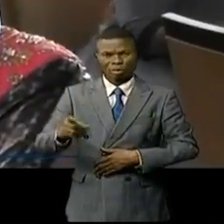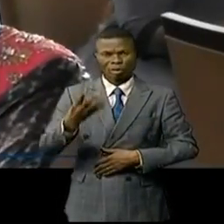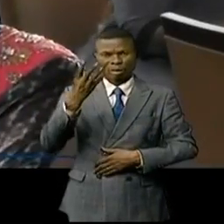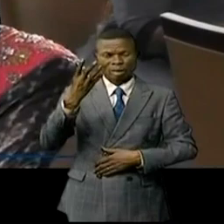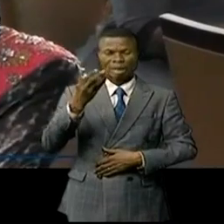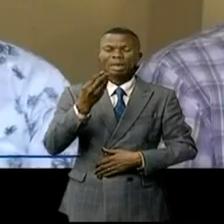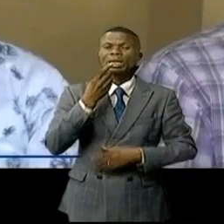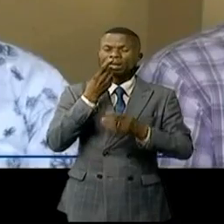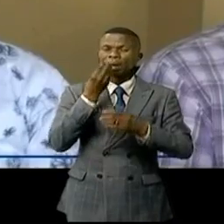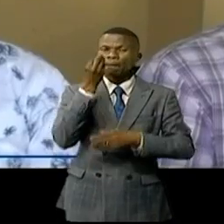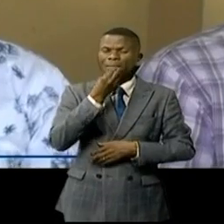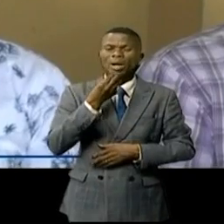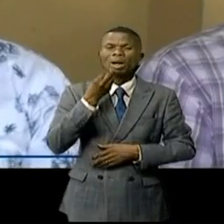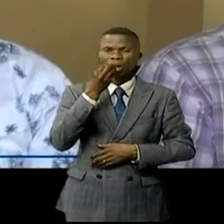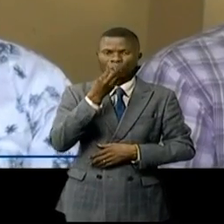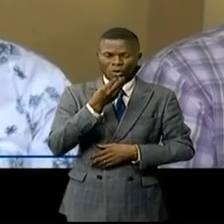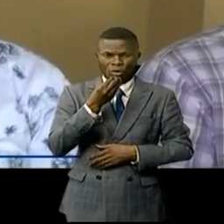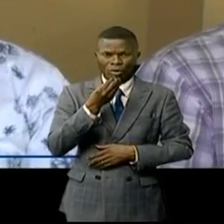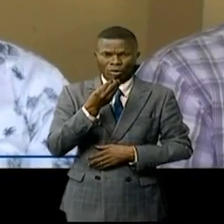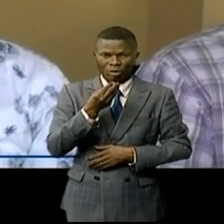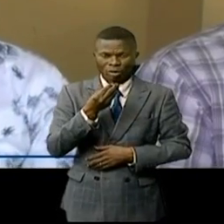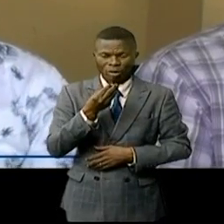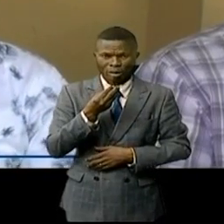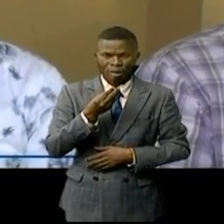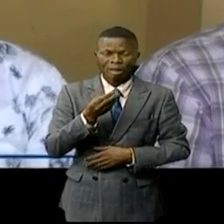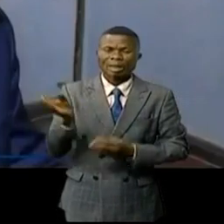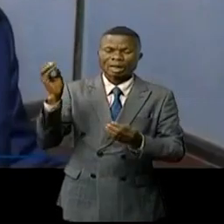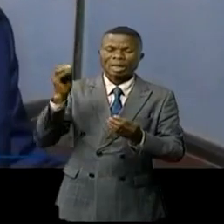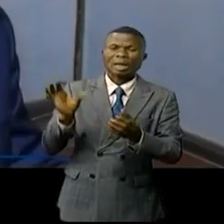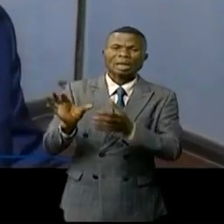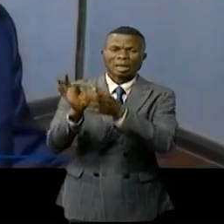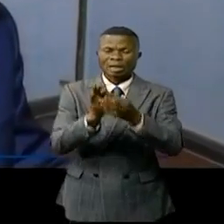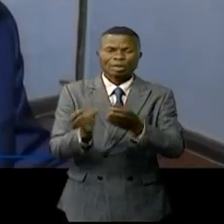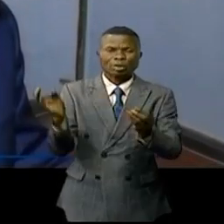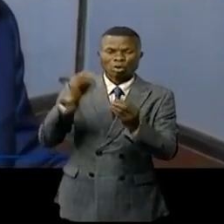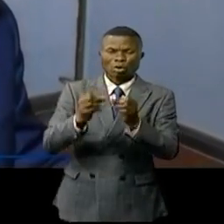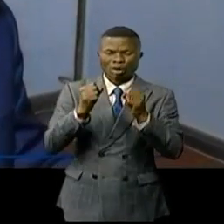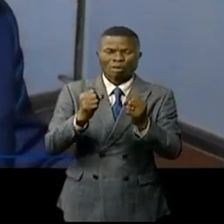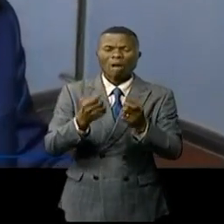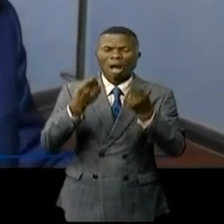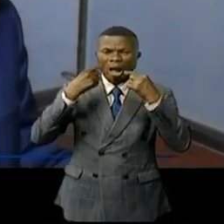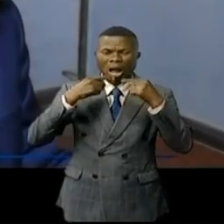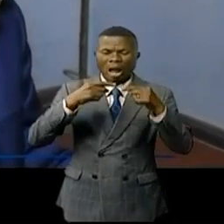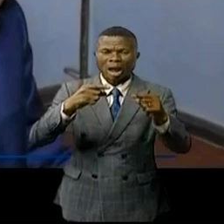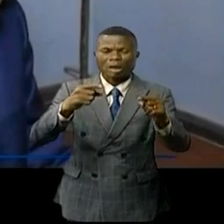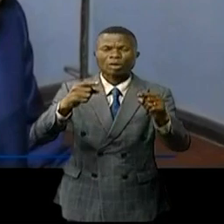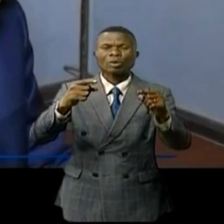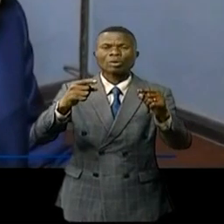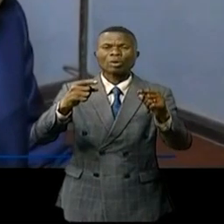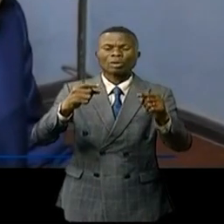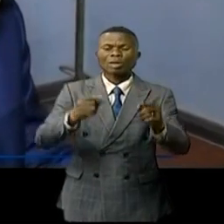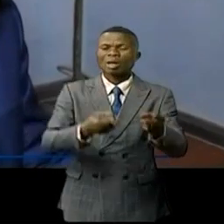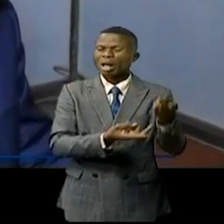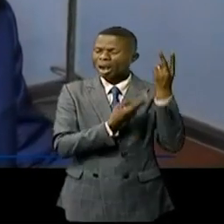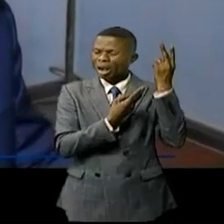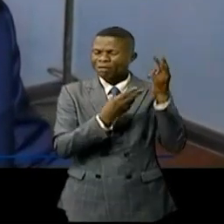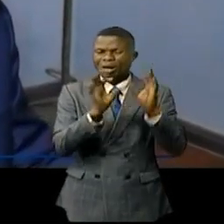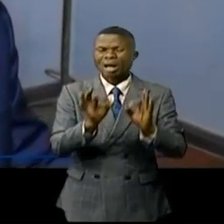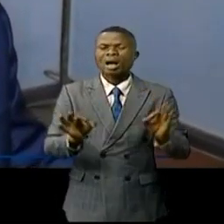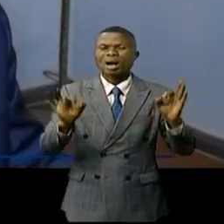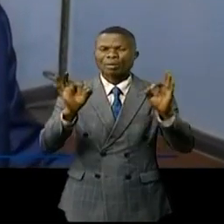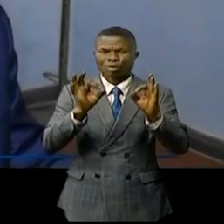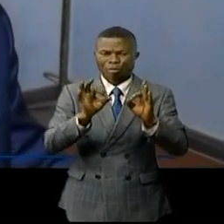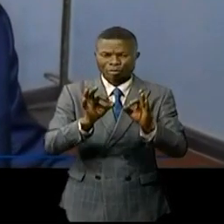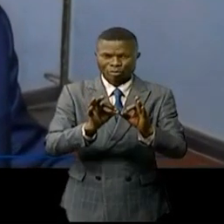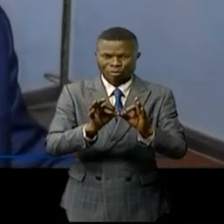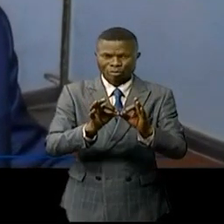mots « Union fait la force » rappellent et soulignent les valeurs fondamentales que